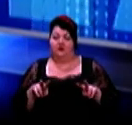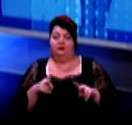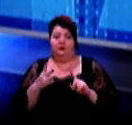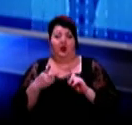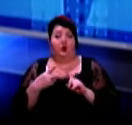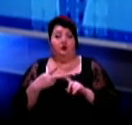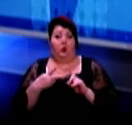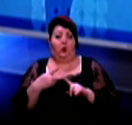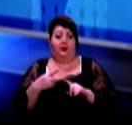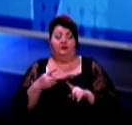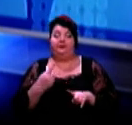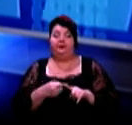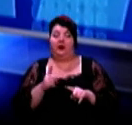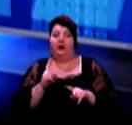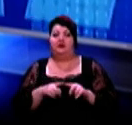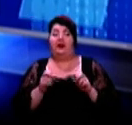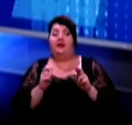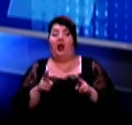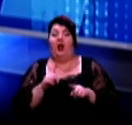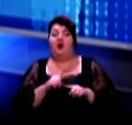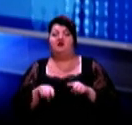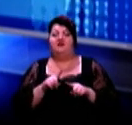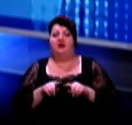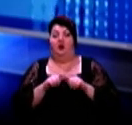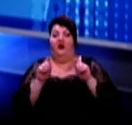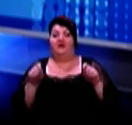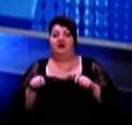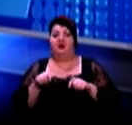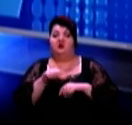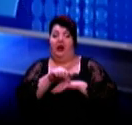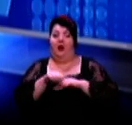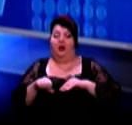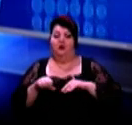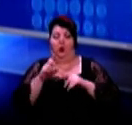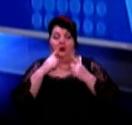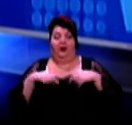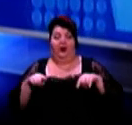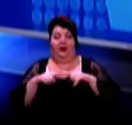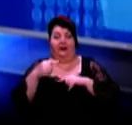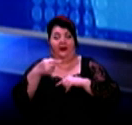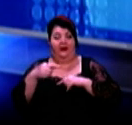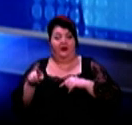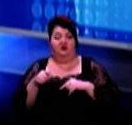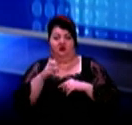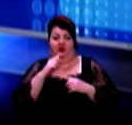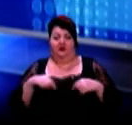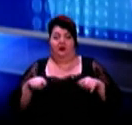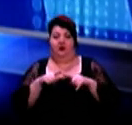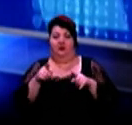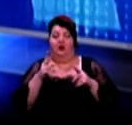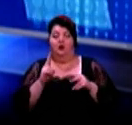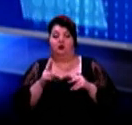Друге, це як швидко відкриються кордони України і інших держав для тих, хто працював